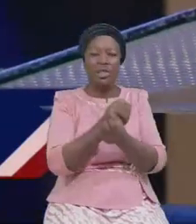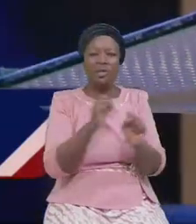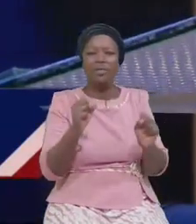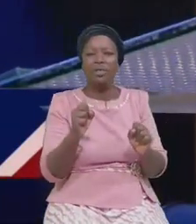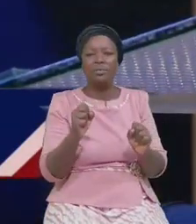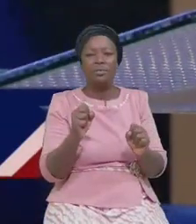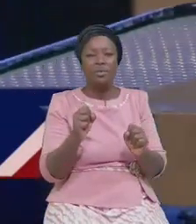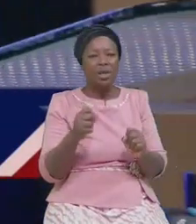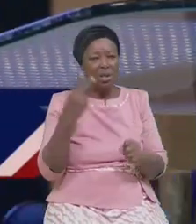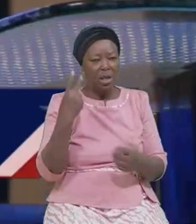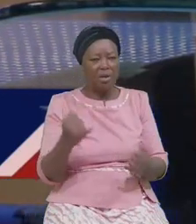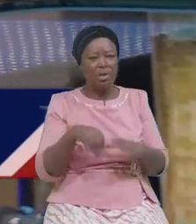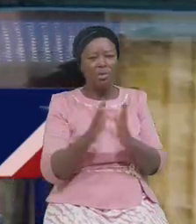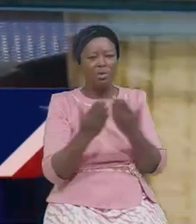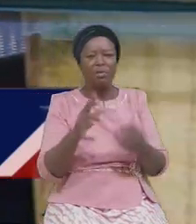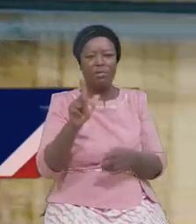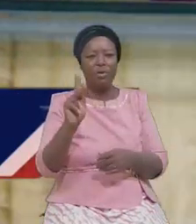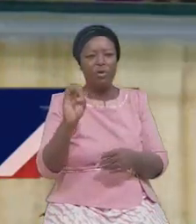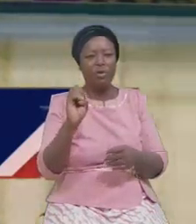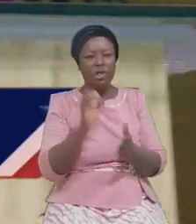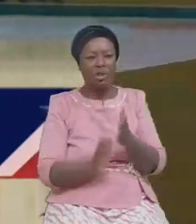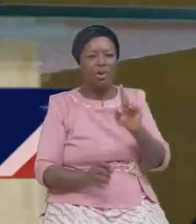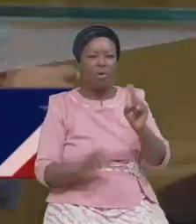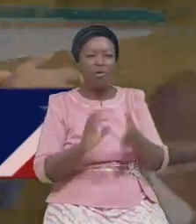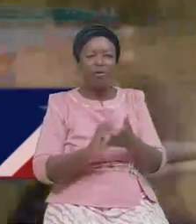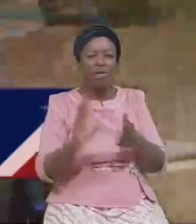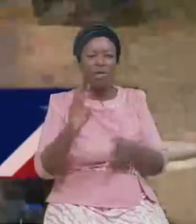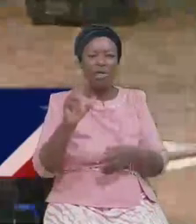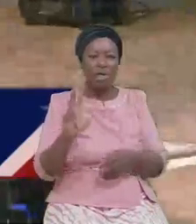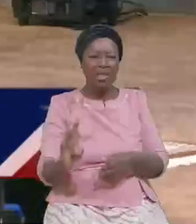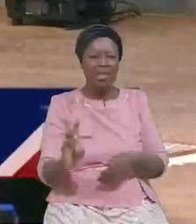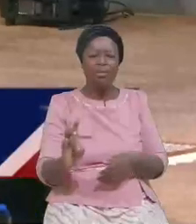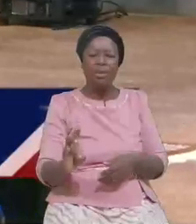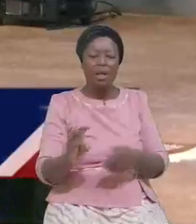secours. Luc chapitre 1, le verset 61.